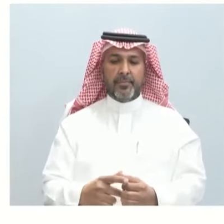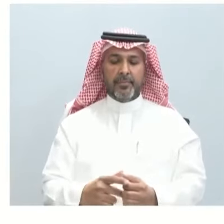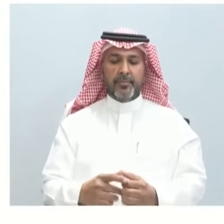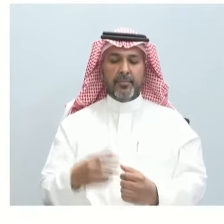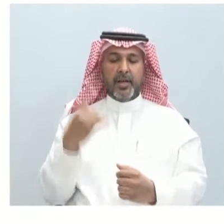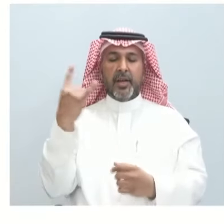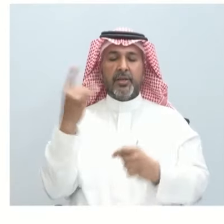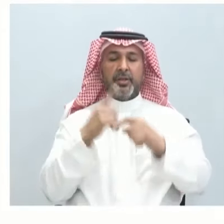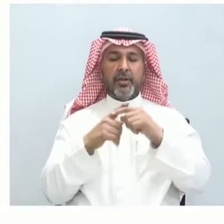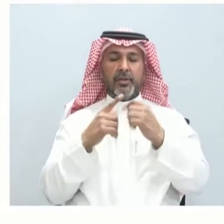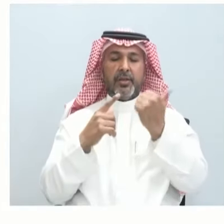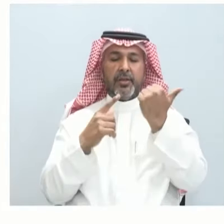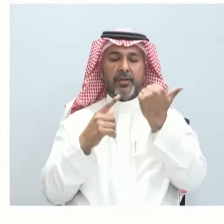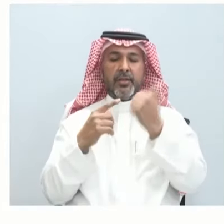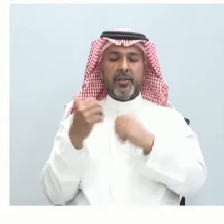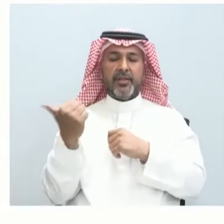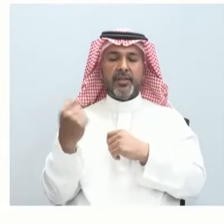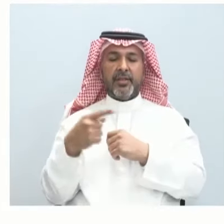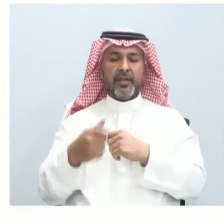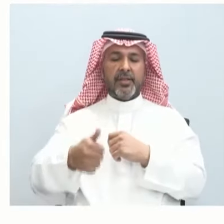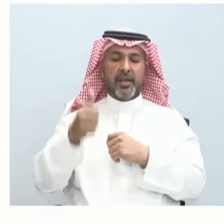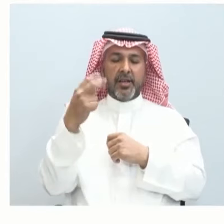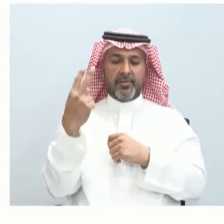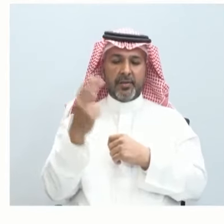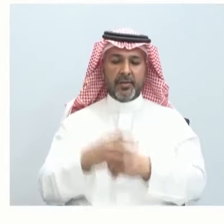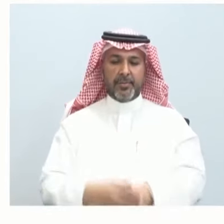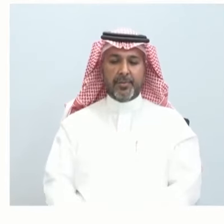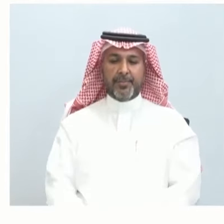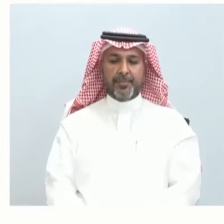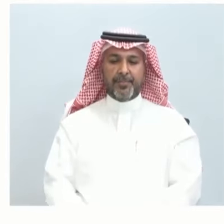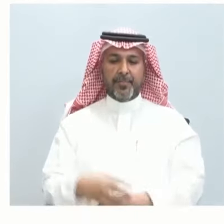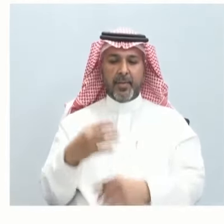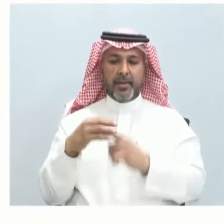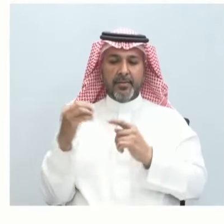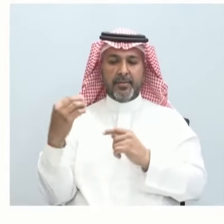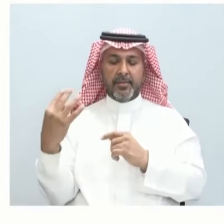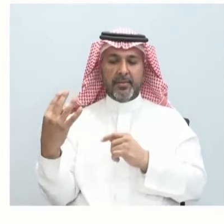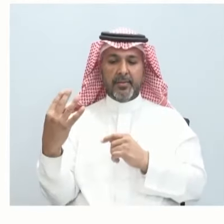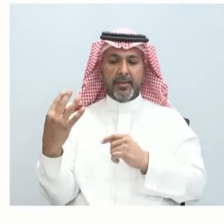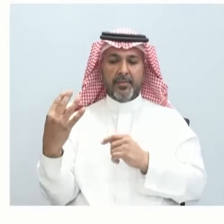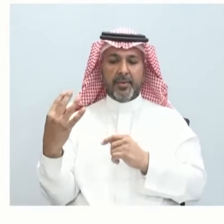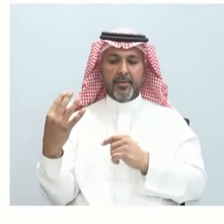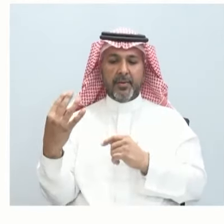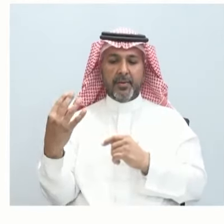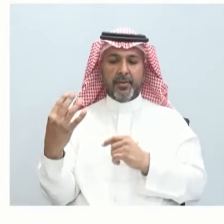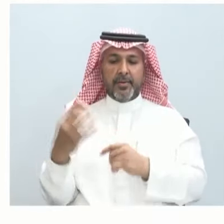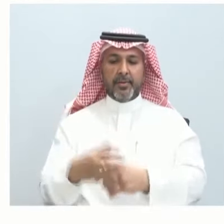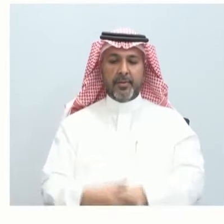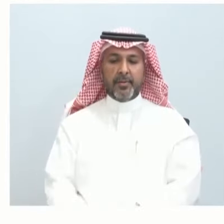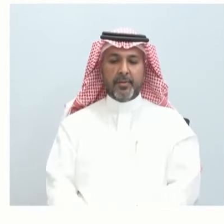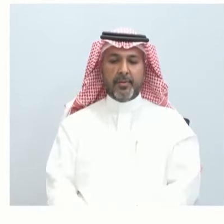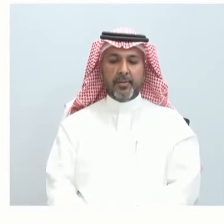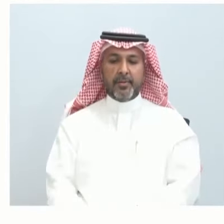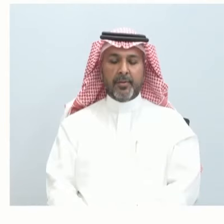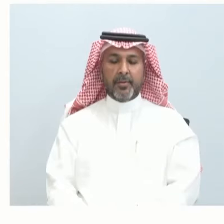الف تربيع اصبحت لدي 16,000 تربيع اما بالنسبه لي اربعه الف سالب